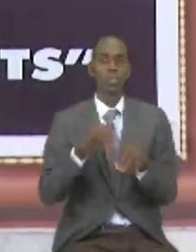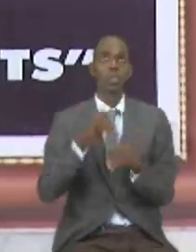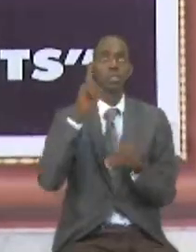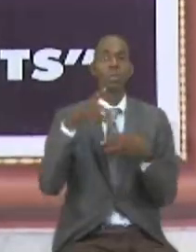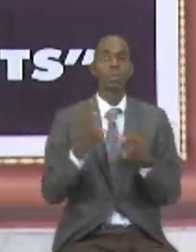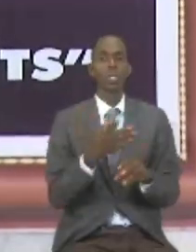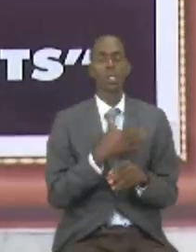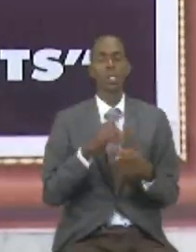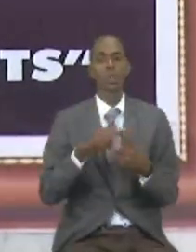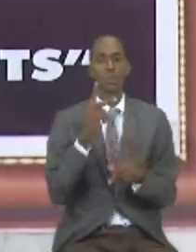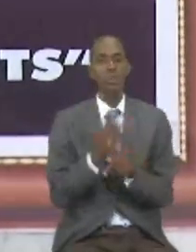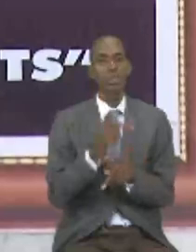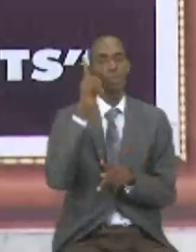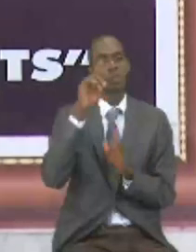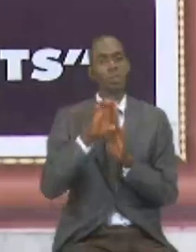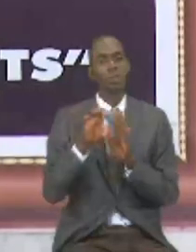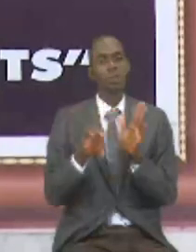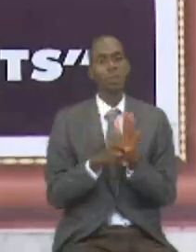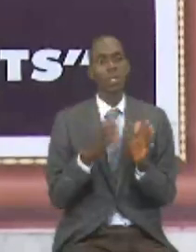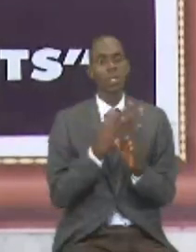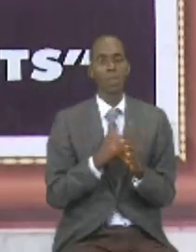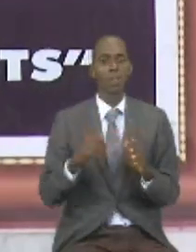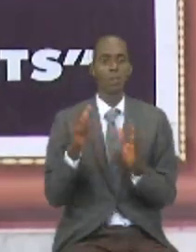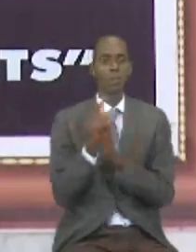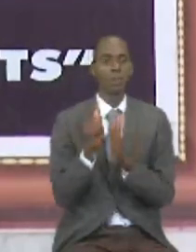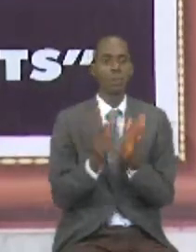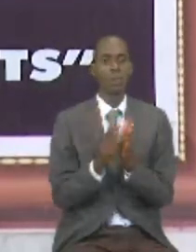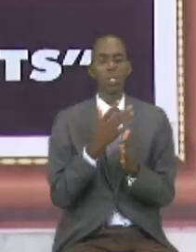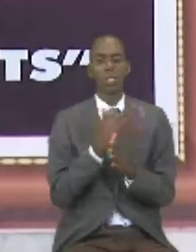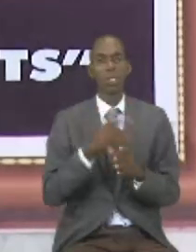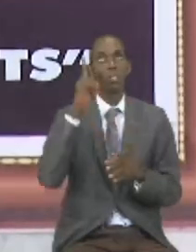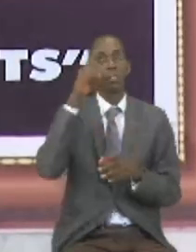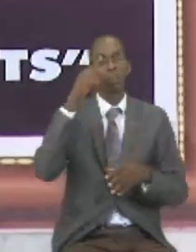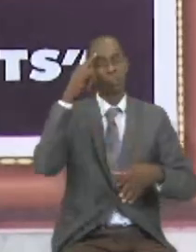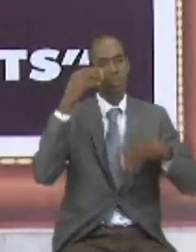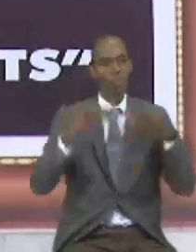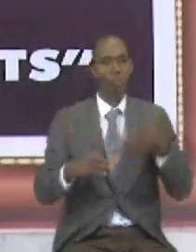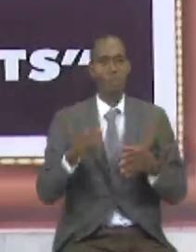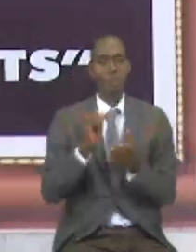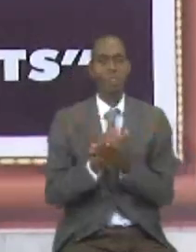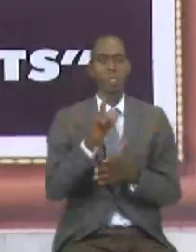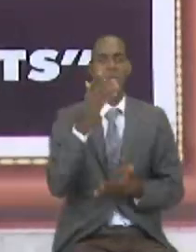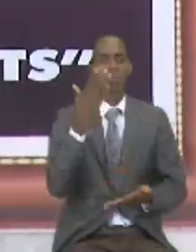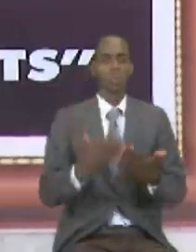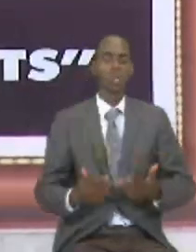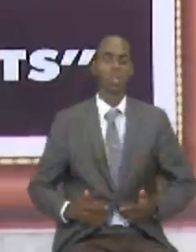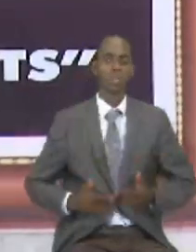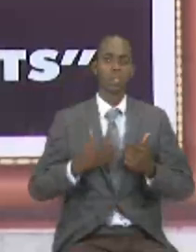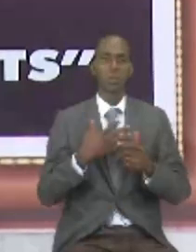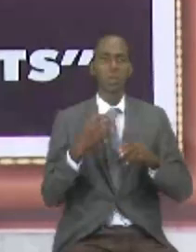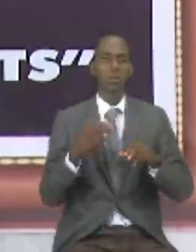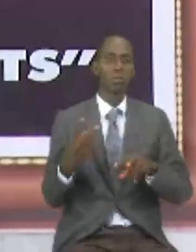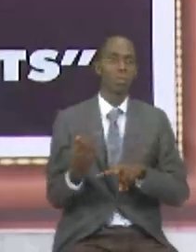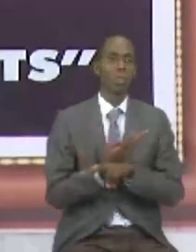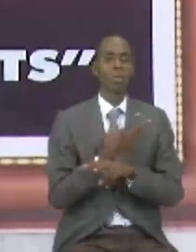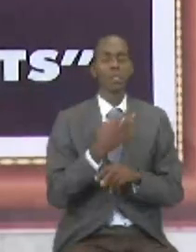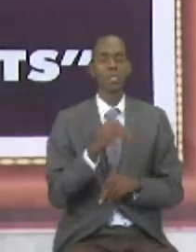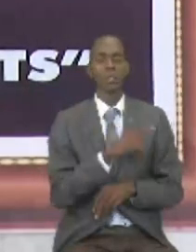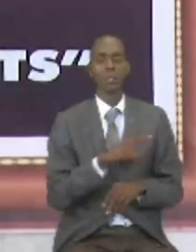ses commandements, ses lois et ses ordonnances, afin que tu vives et que tu multiplies et